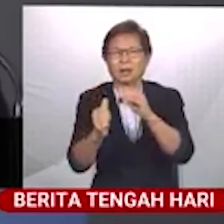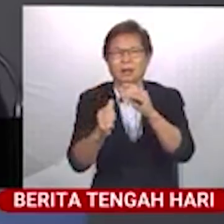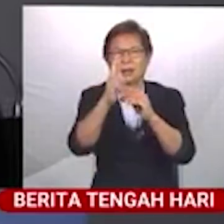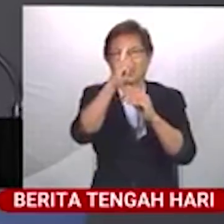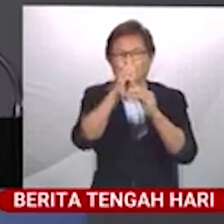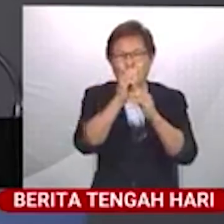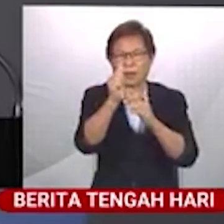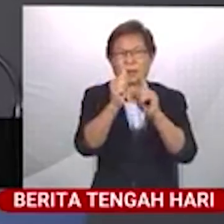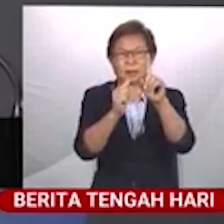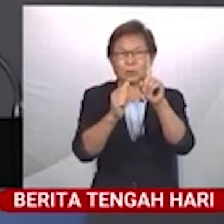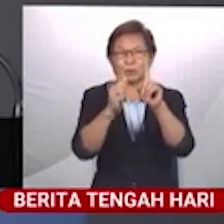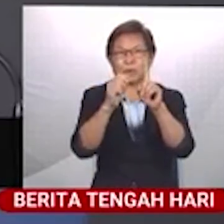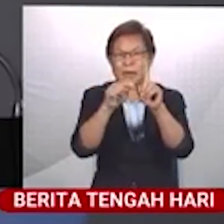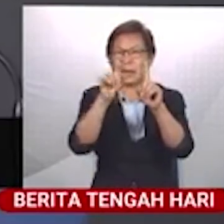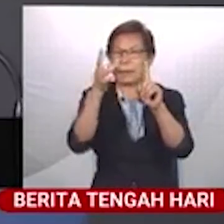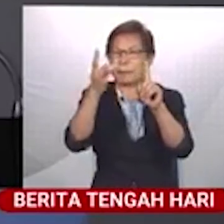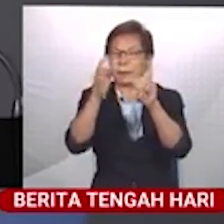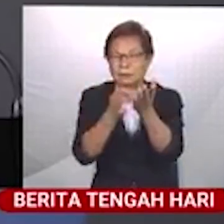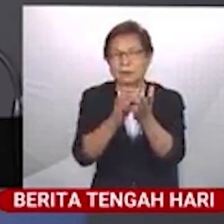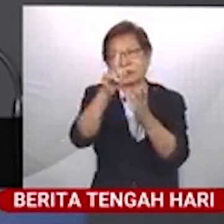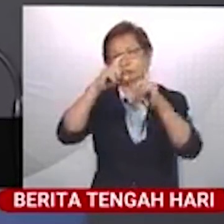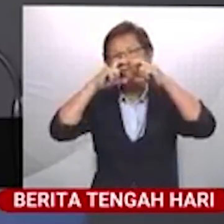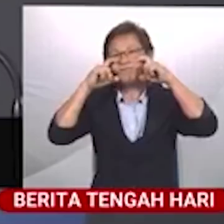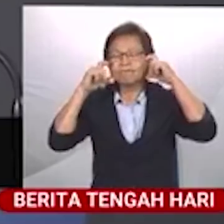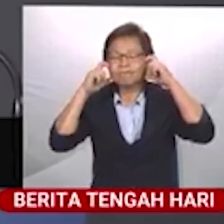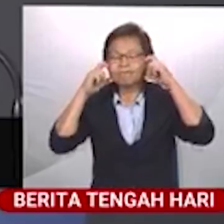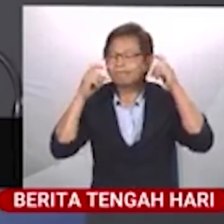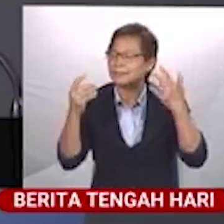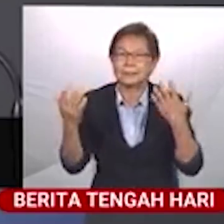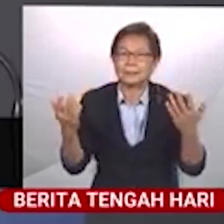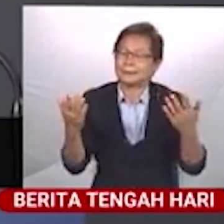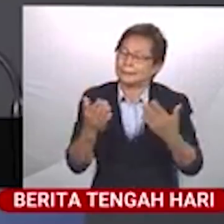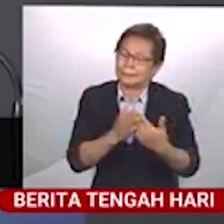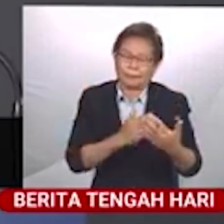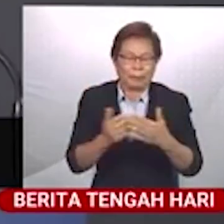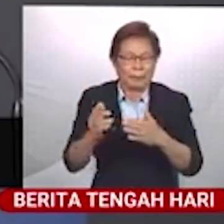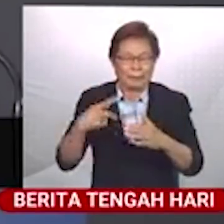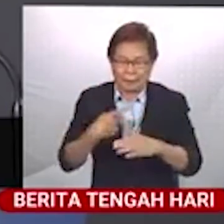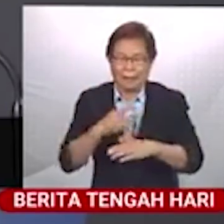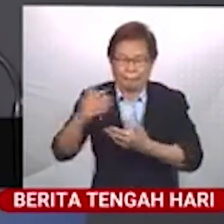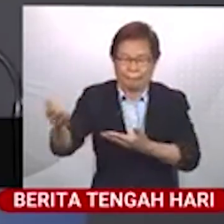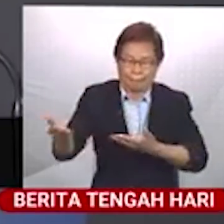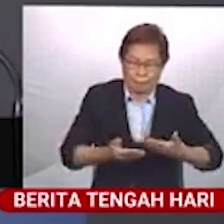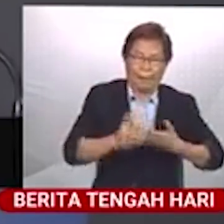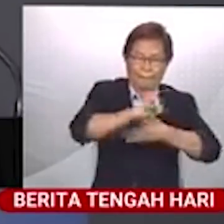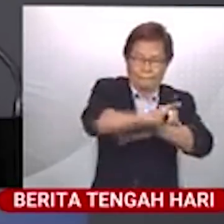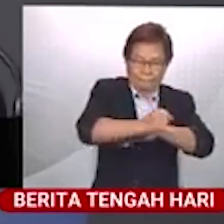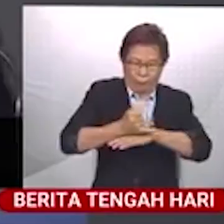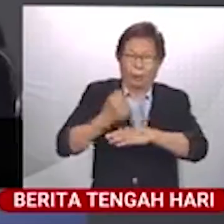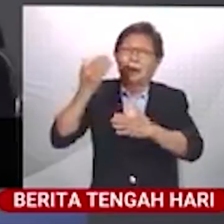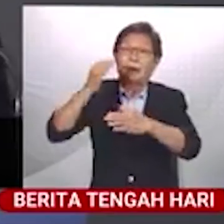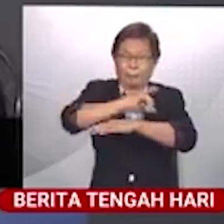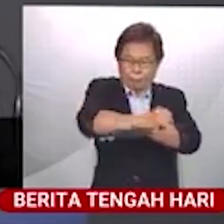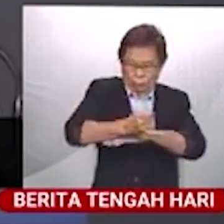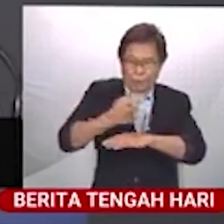RM1.18 satu topeng. Ya, jadi apapun kita akan bawa masuk dan bila mana akan sampai ke negara